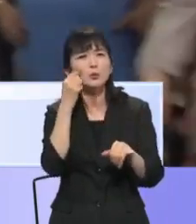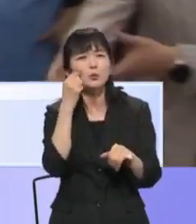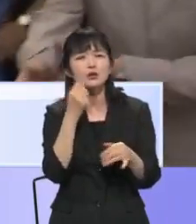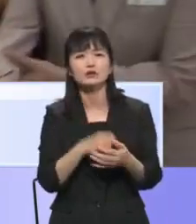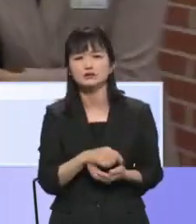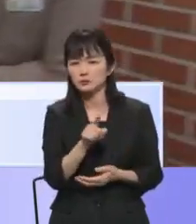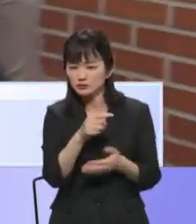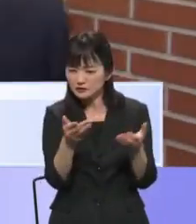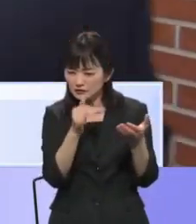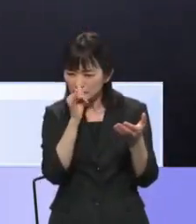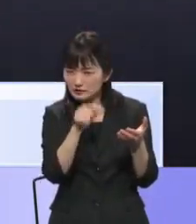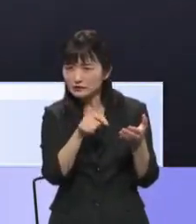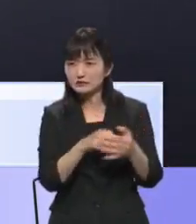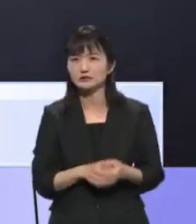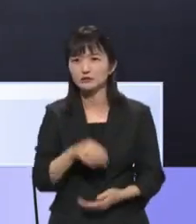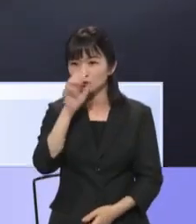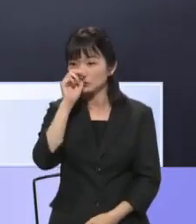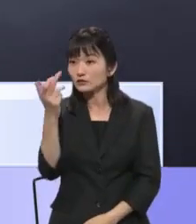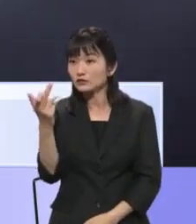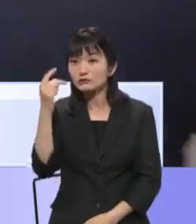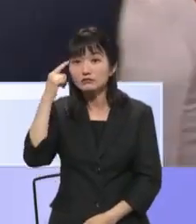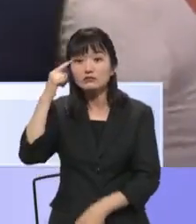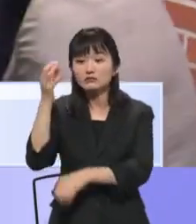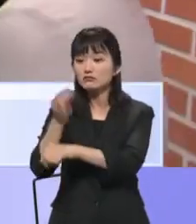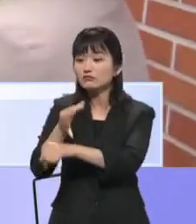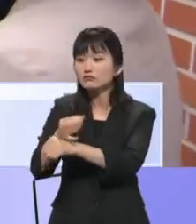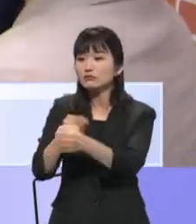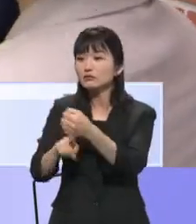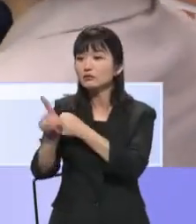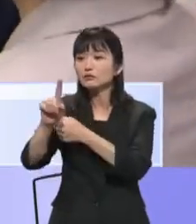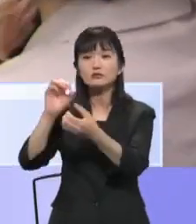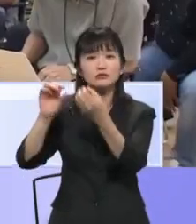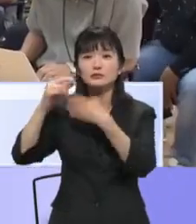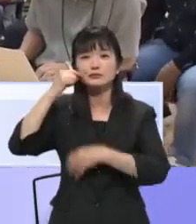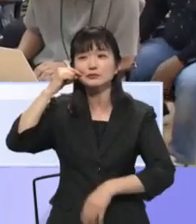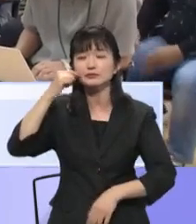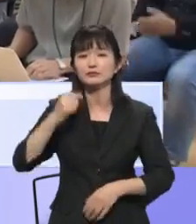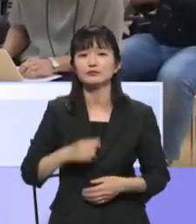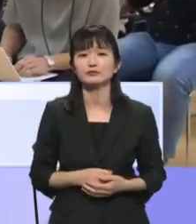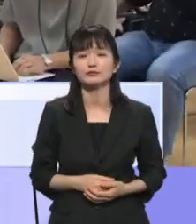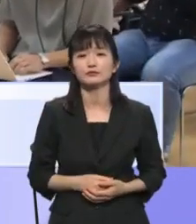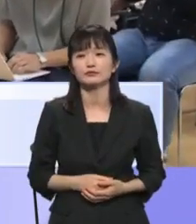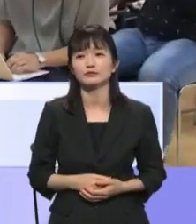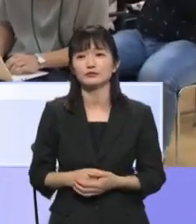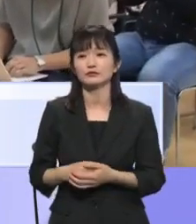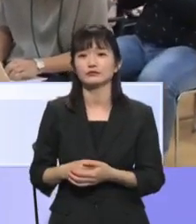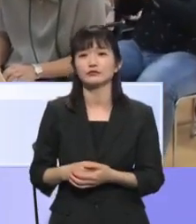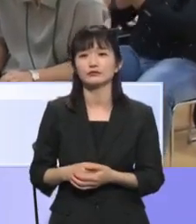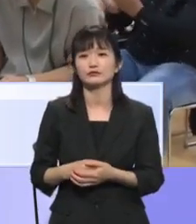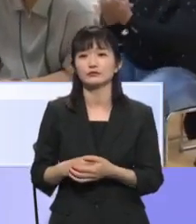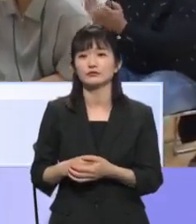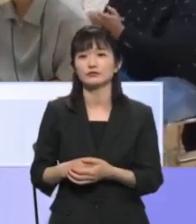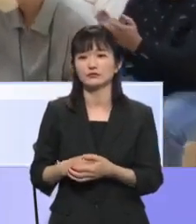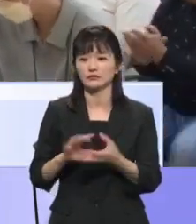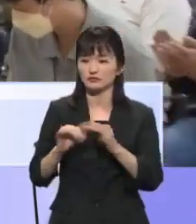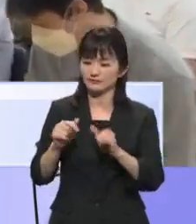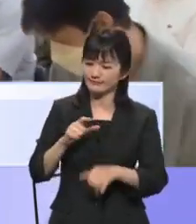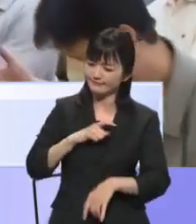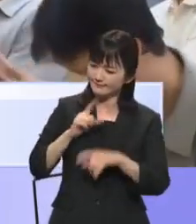선산이라고 하더니 왜 계속 사들이냐 여기에 대해서도 답을 못하고 있거든요 그런 국민의 그 의심에